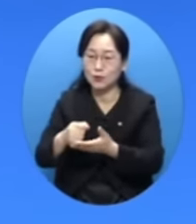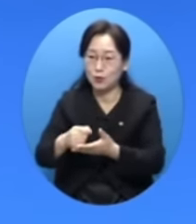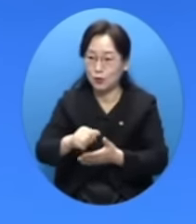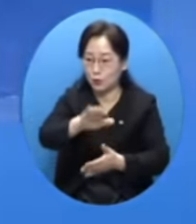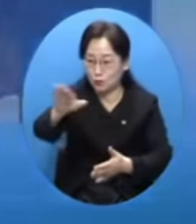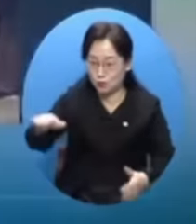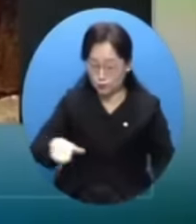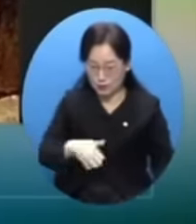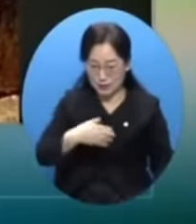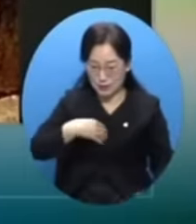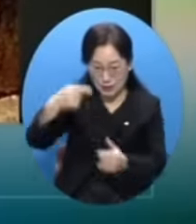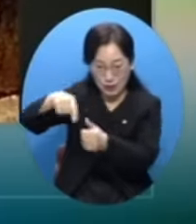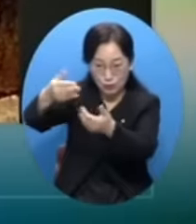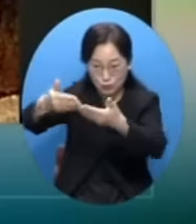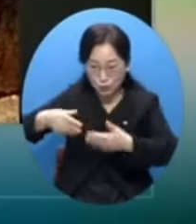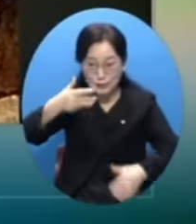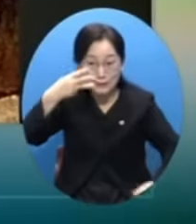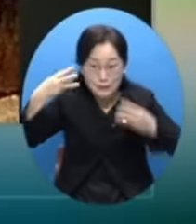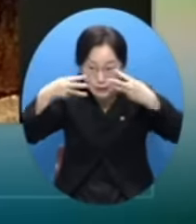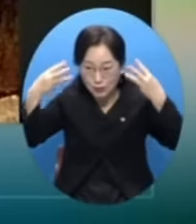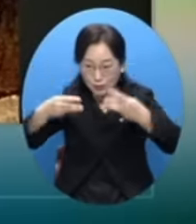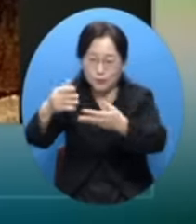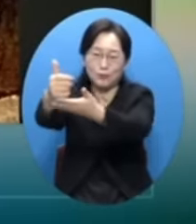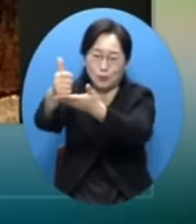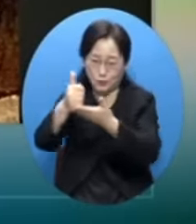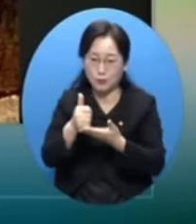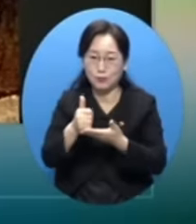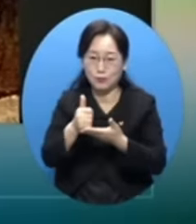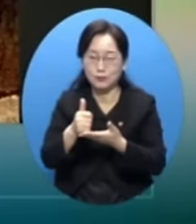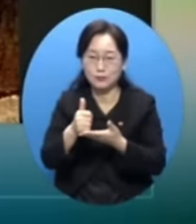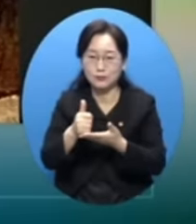농사를 뭘 배워준 인디언을 초청해서